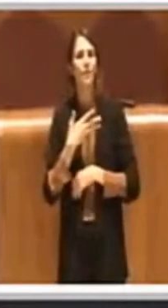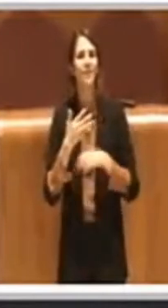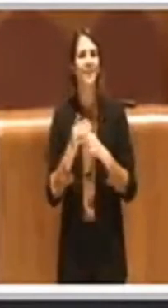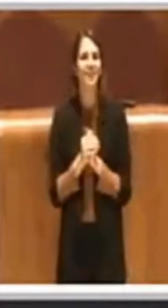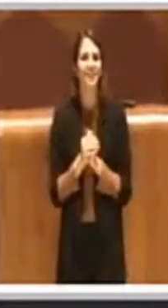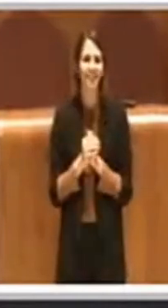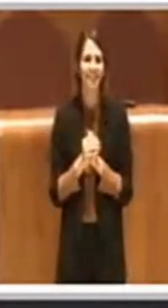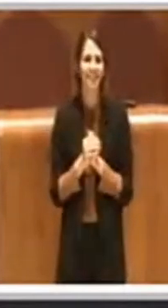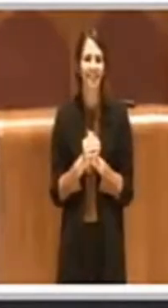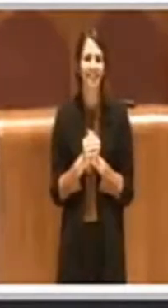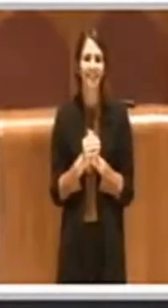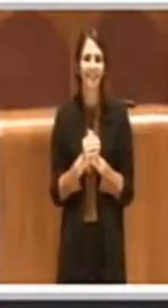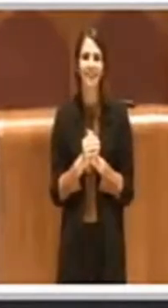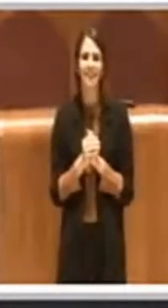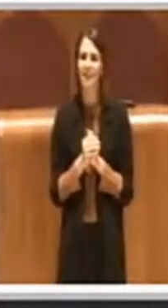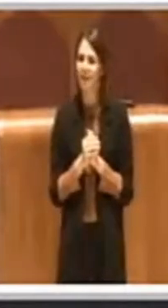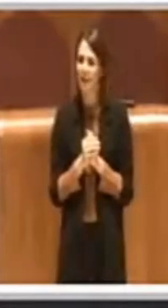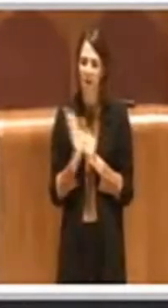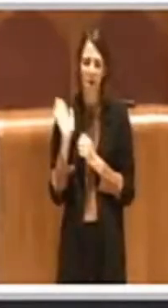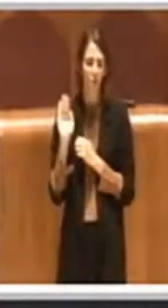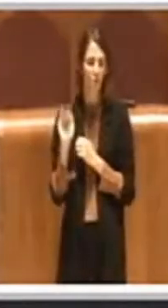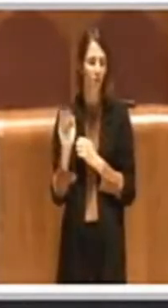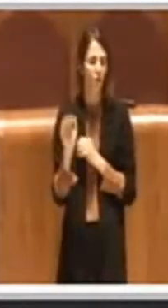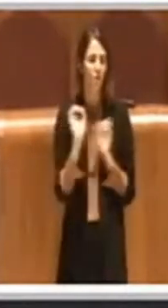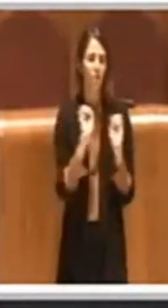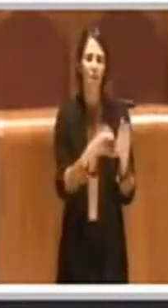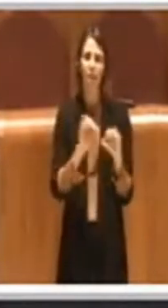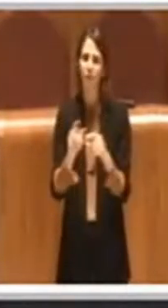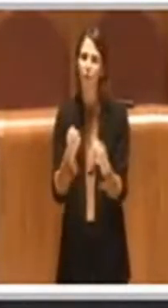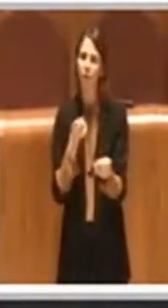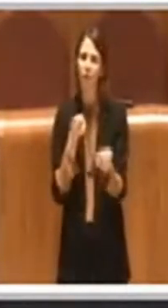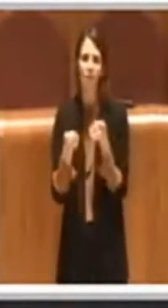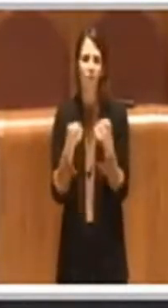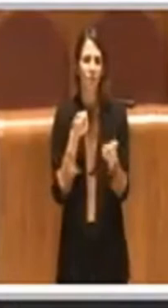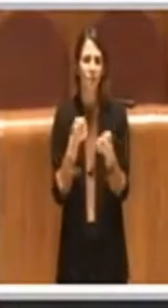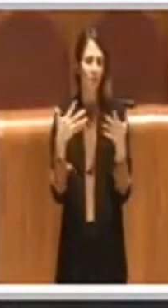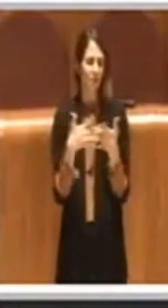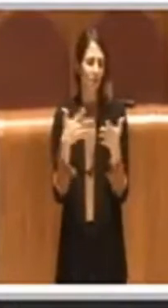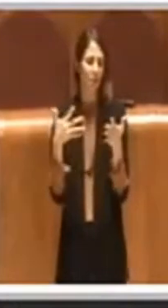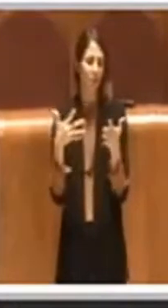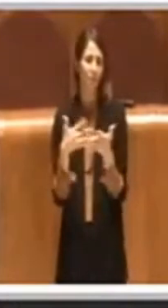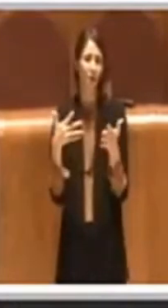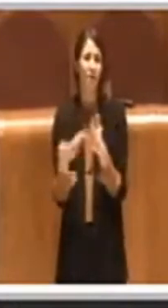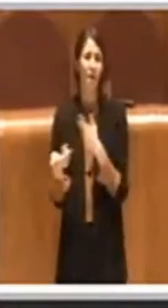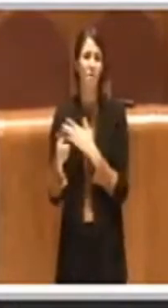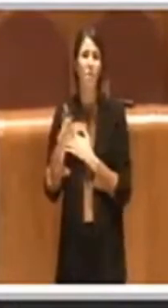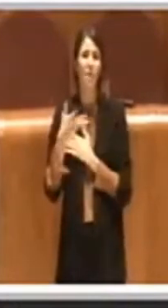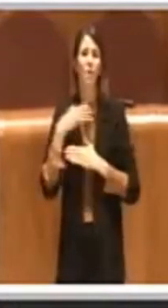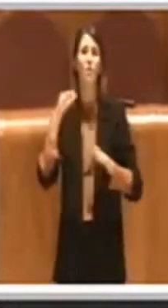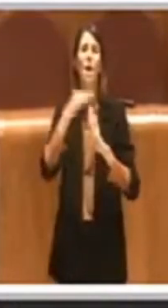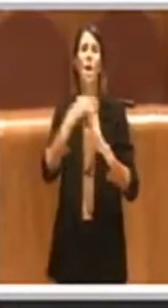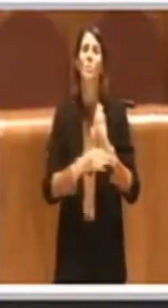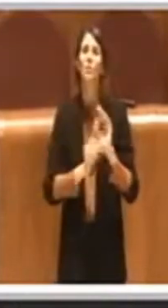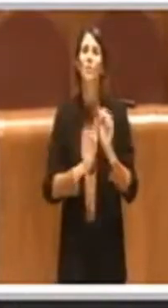oggettive nella gestione di rifiuti e per aspetti complessi di b la